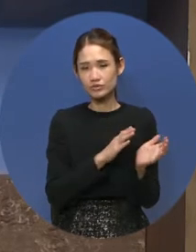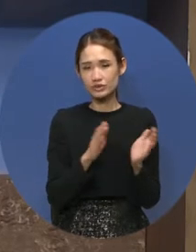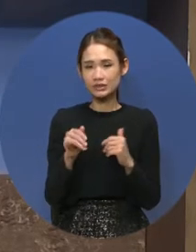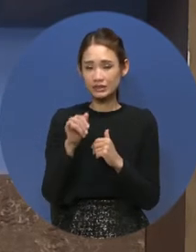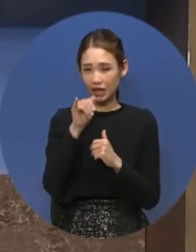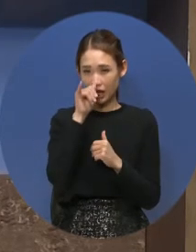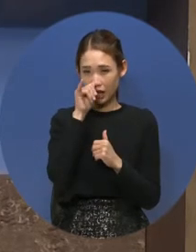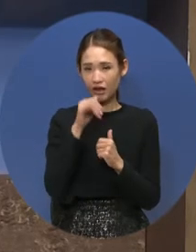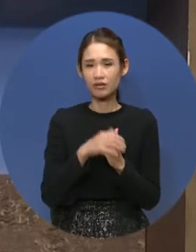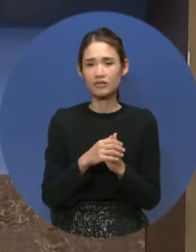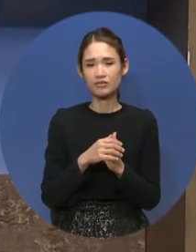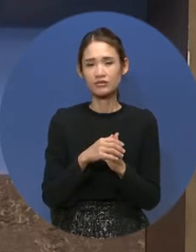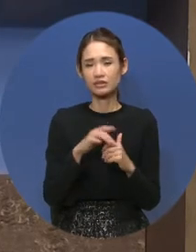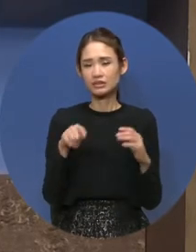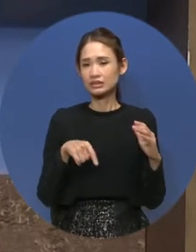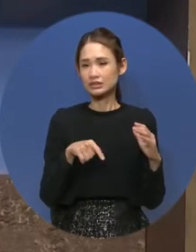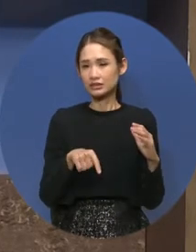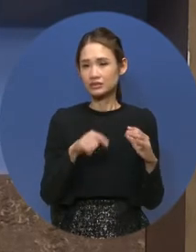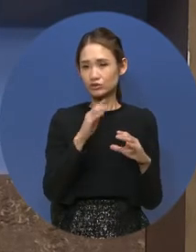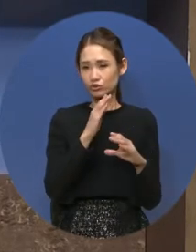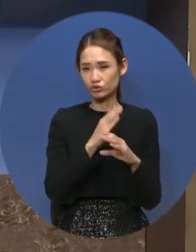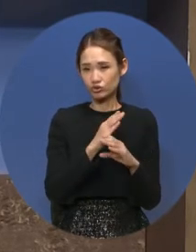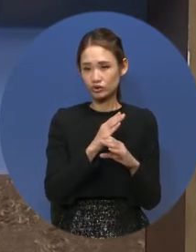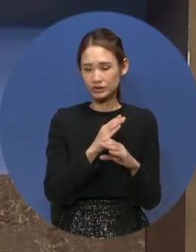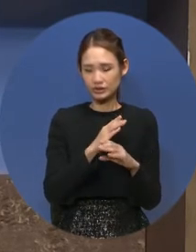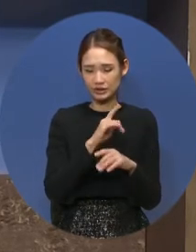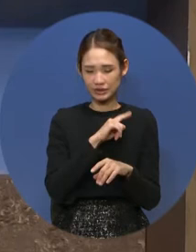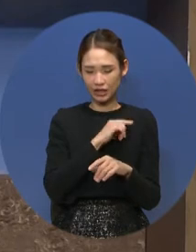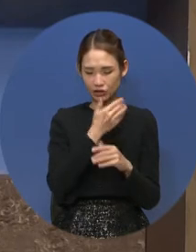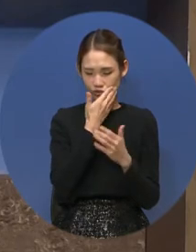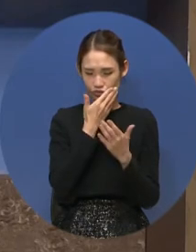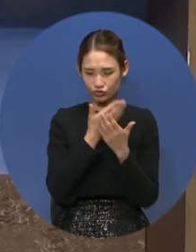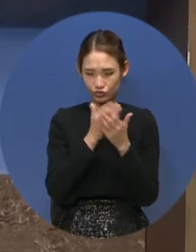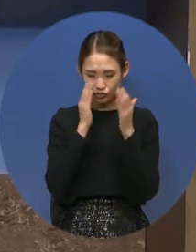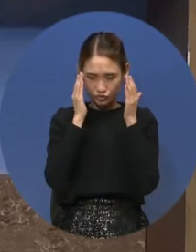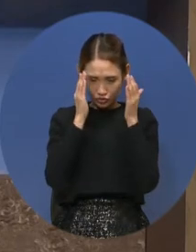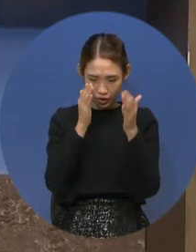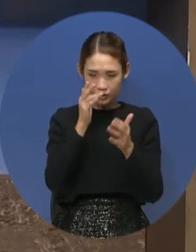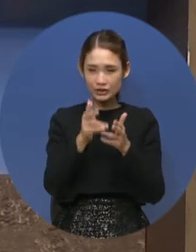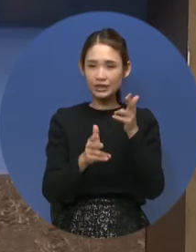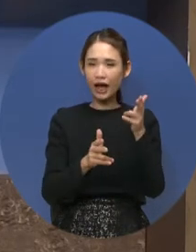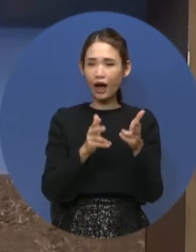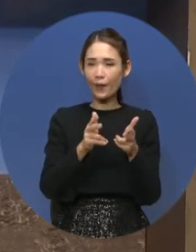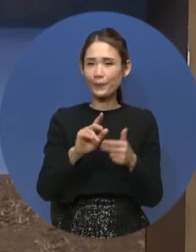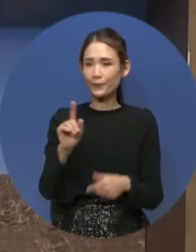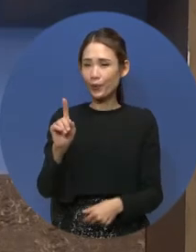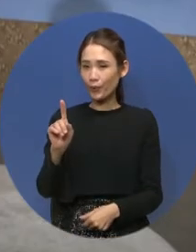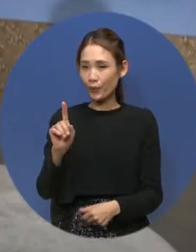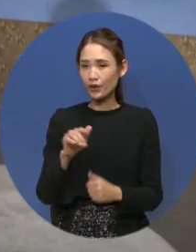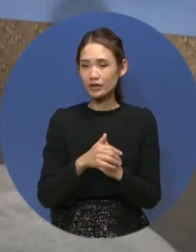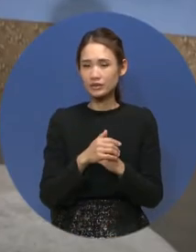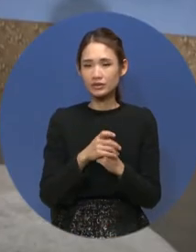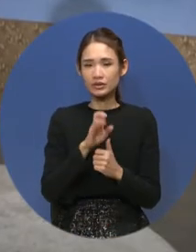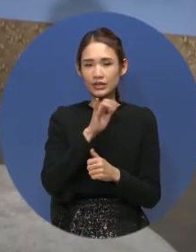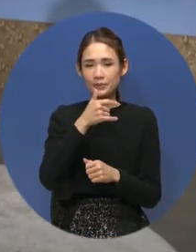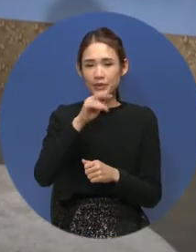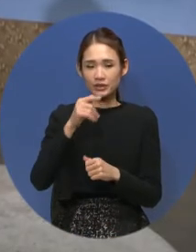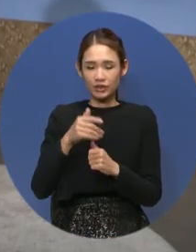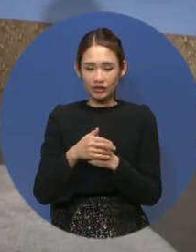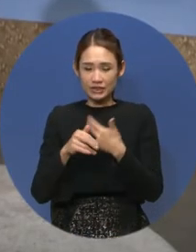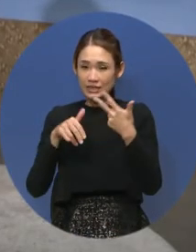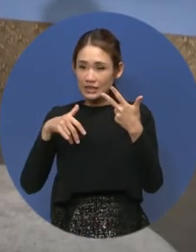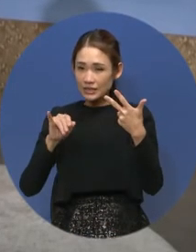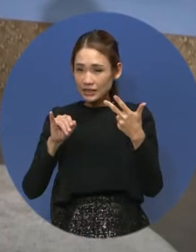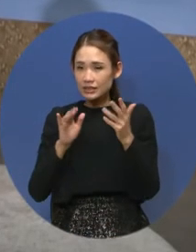있는데요. 그중에서 가장 중점적으로 진행하고 계시는 사업에 대해서 소개 말씀 부탁드리겠습니다. 민선 7기